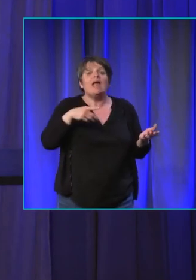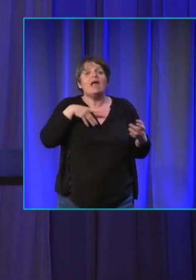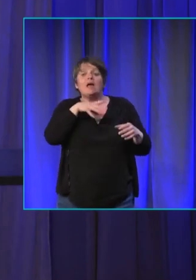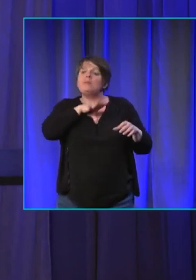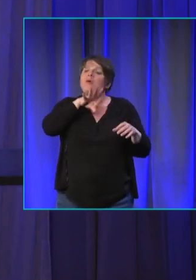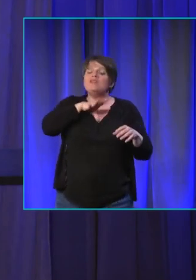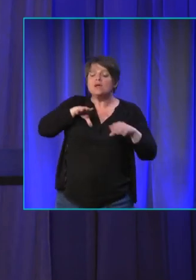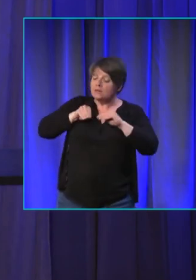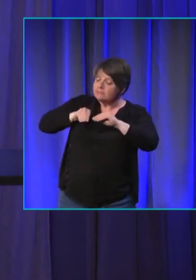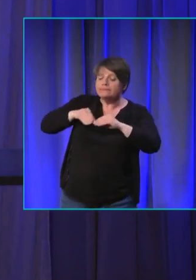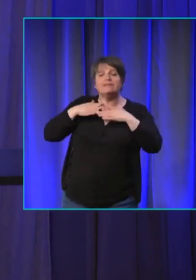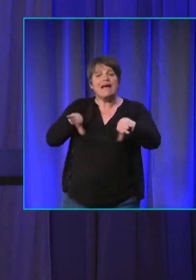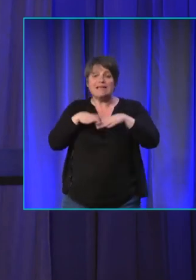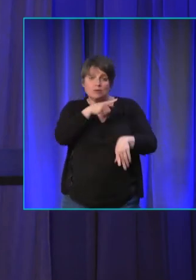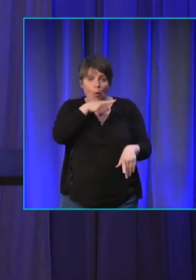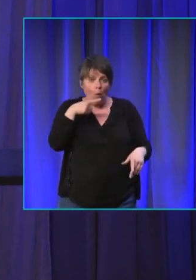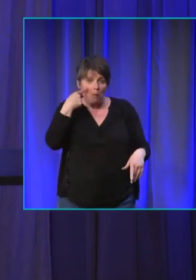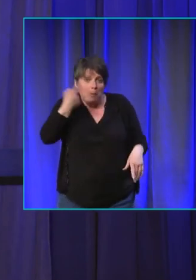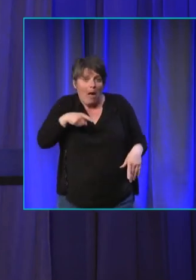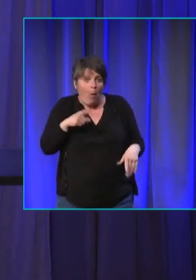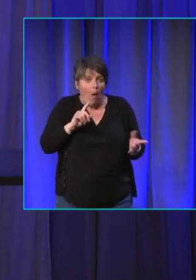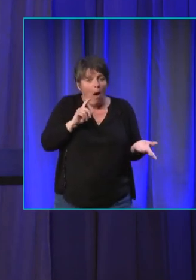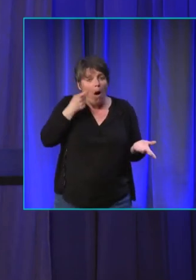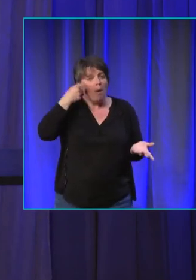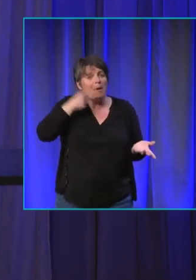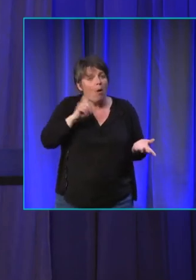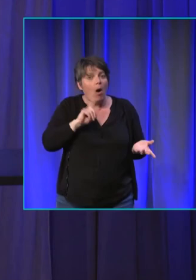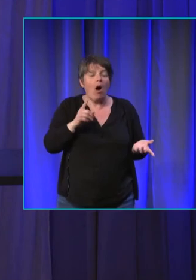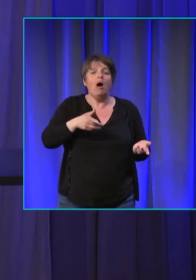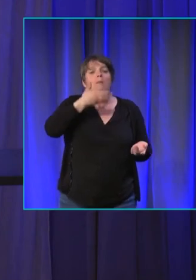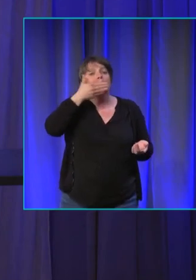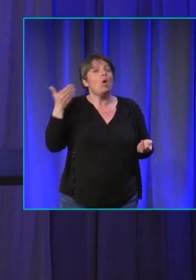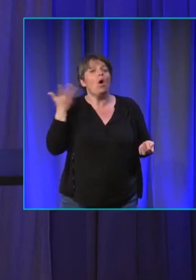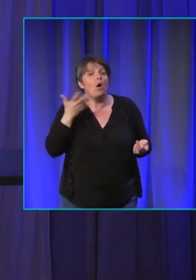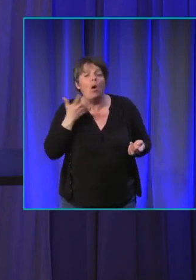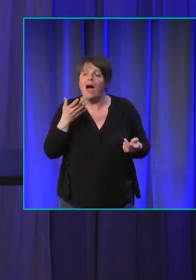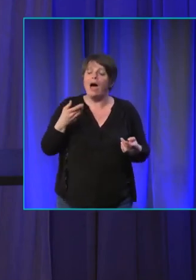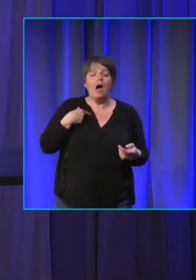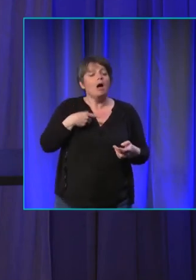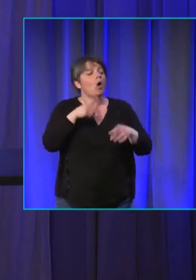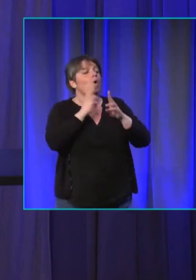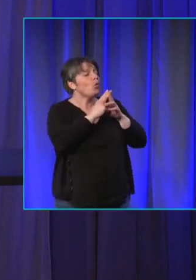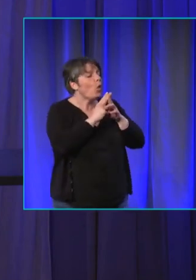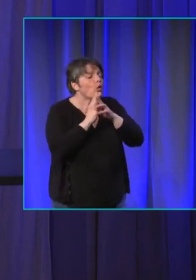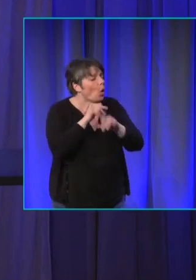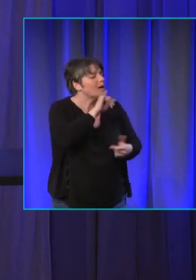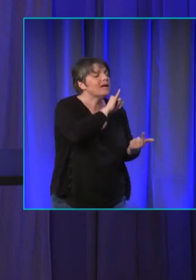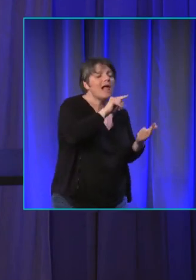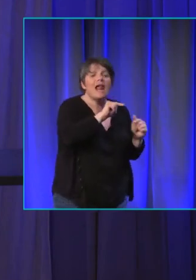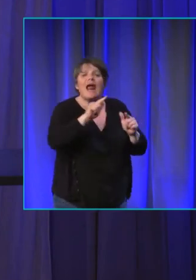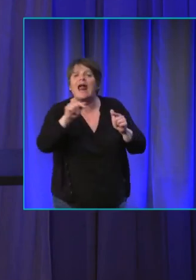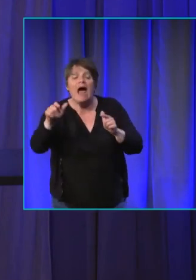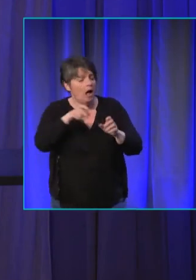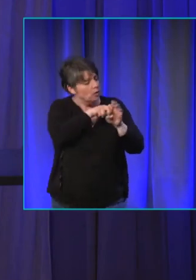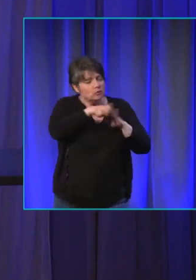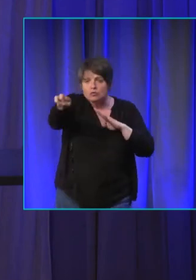ne le savent pas forcément. Donc l'idée, c'est de pouvoir faire l'appel Une fois que l'appel est fait, hop, les enfants vont prendre la